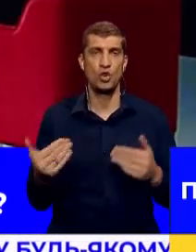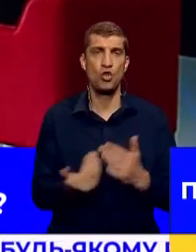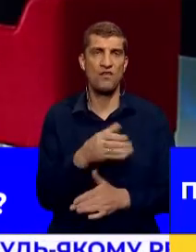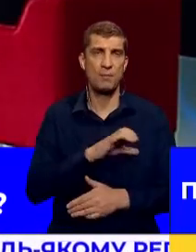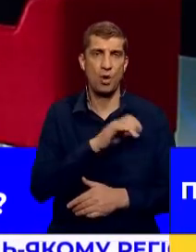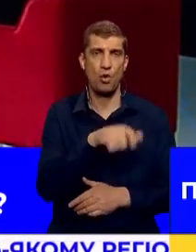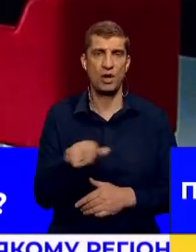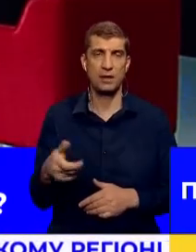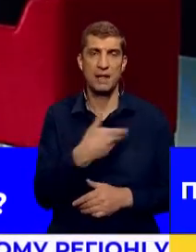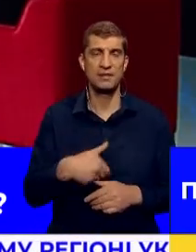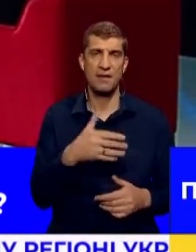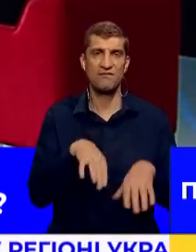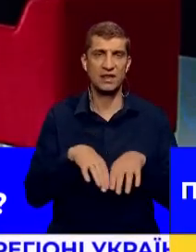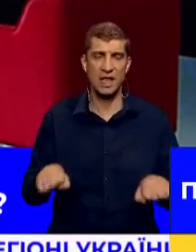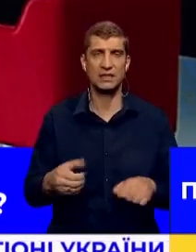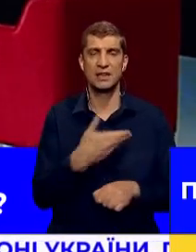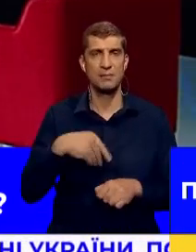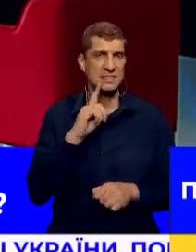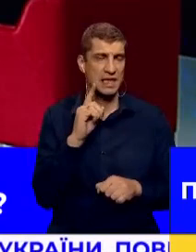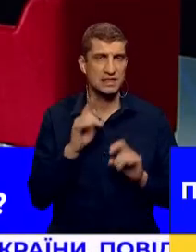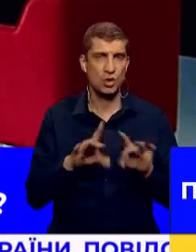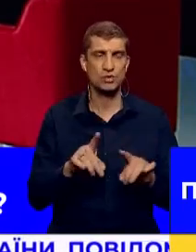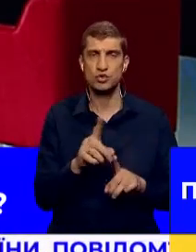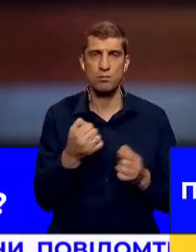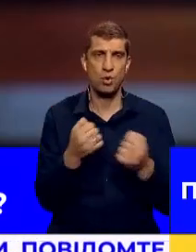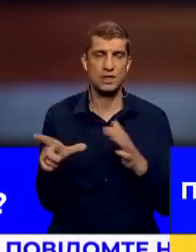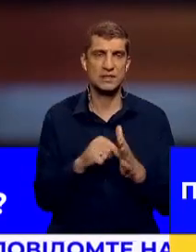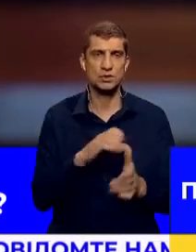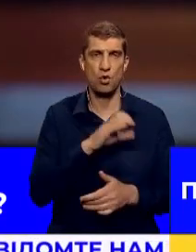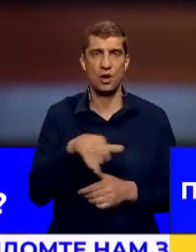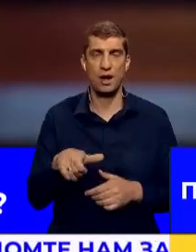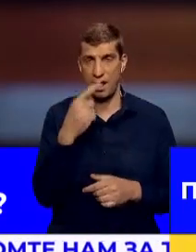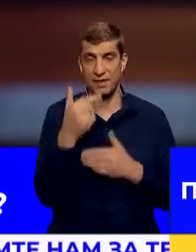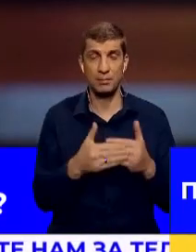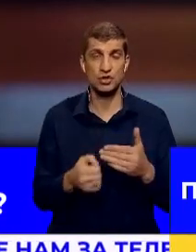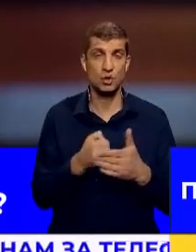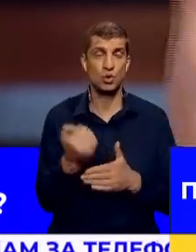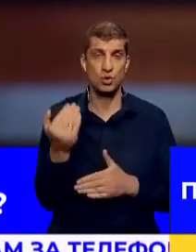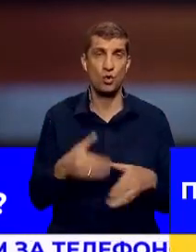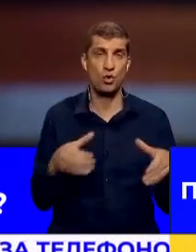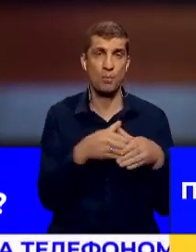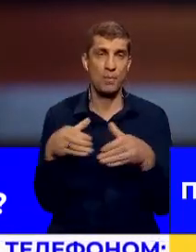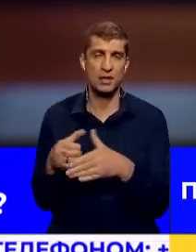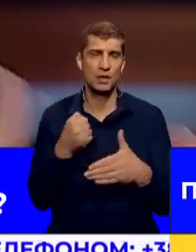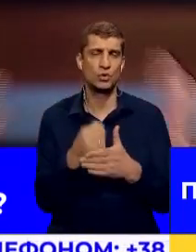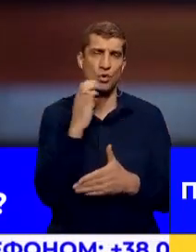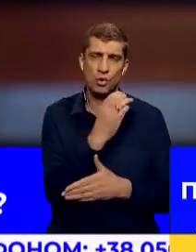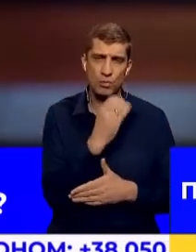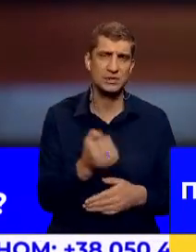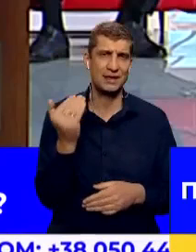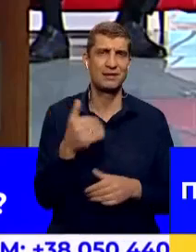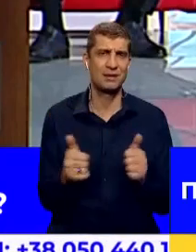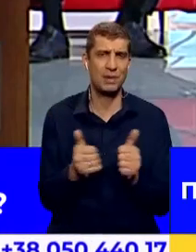олігархами. Нам влада, нам Зеленський розказує, що бореться з олігархами, а наближені до нього компанії, до Коломойського,